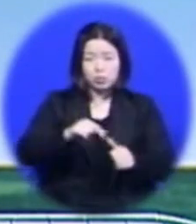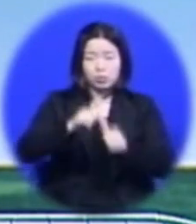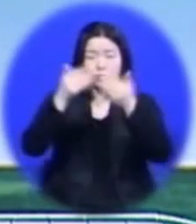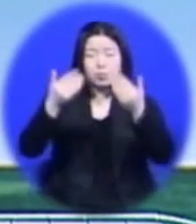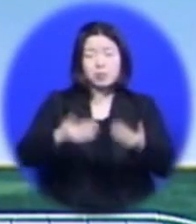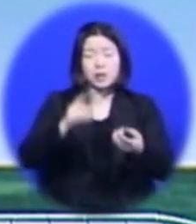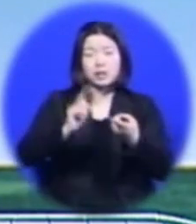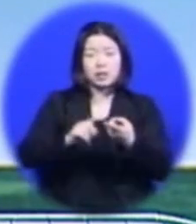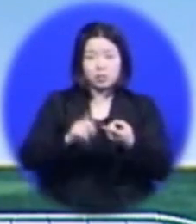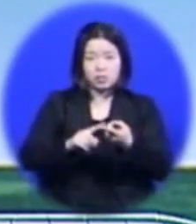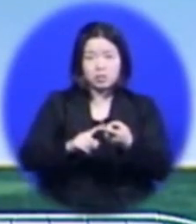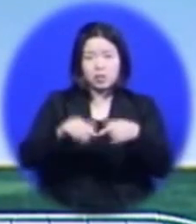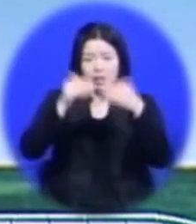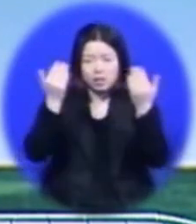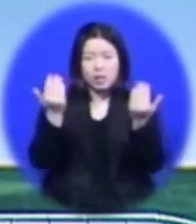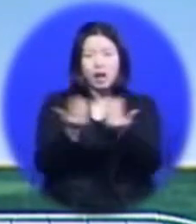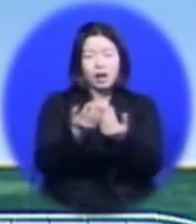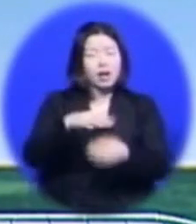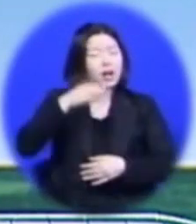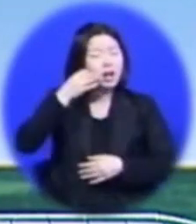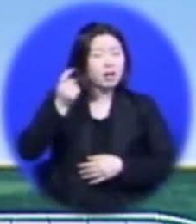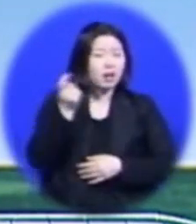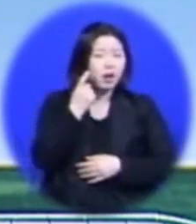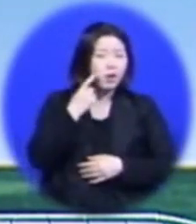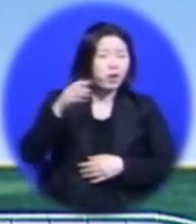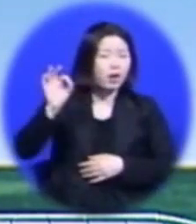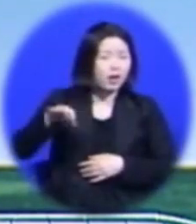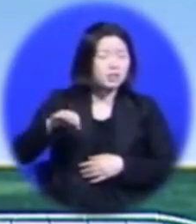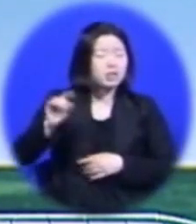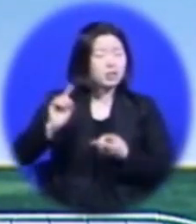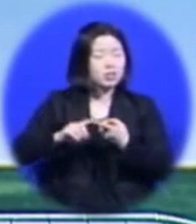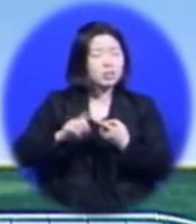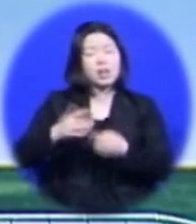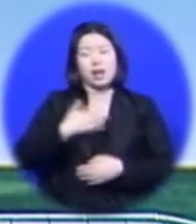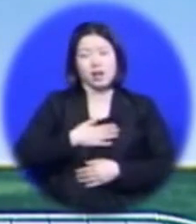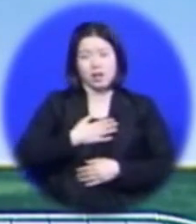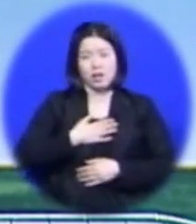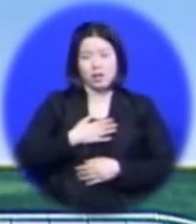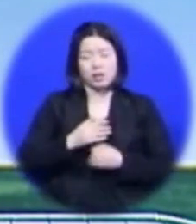구원받았다고 하는 것이 다 가짜였음을 알았다는 거예요.